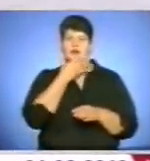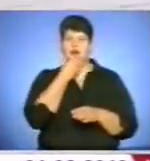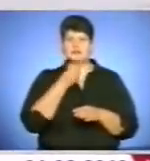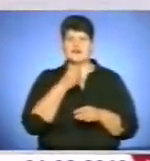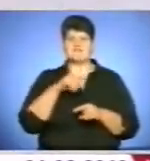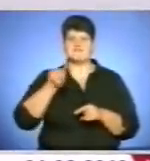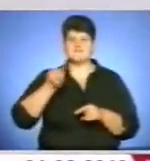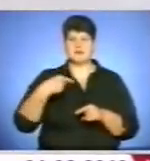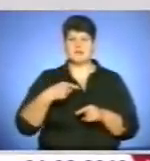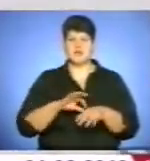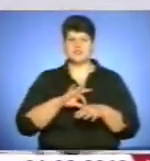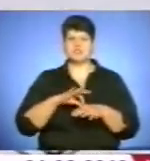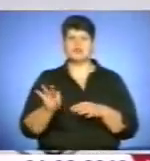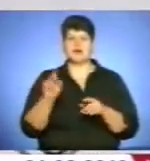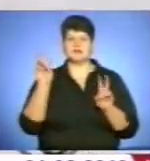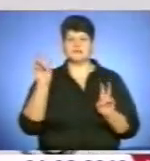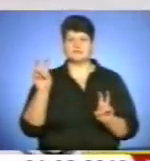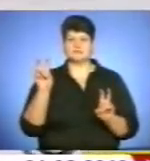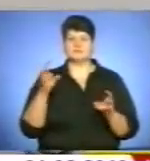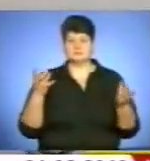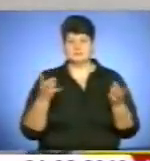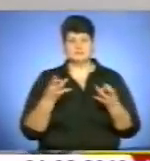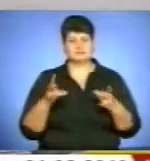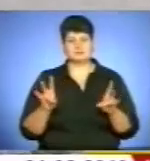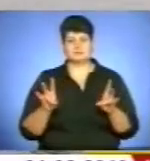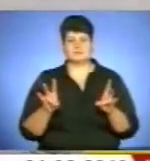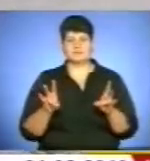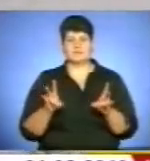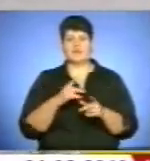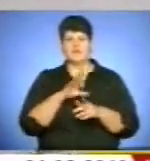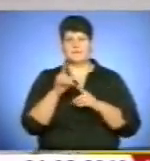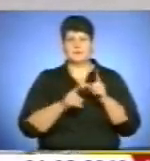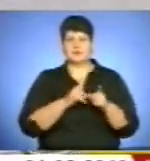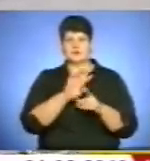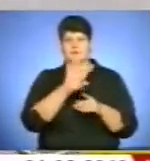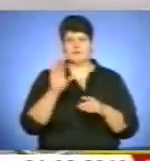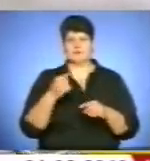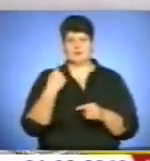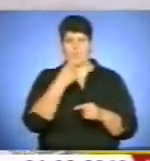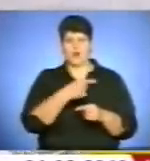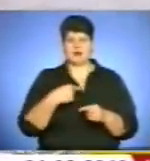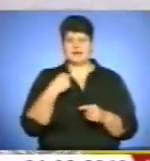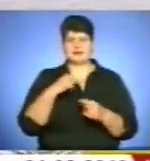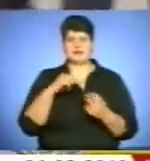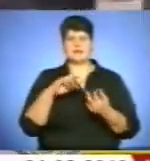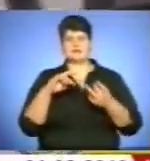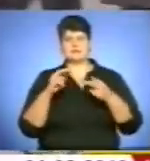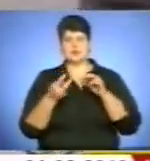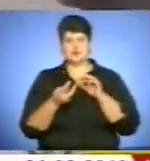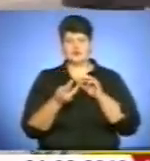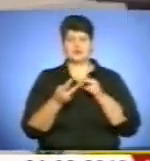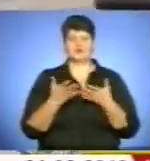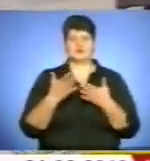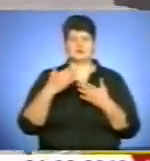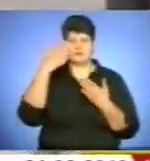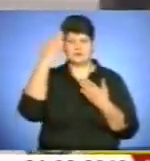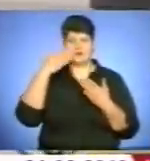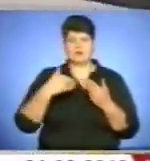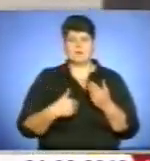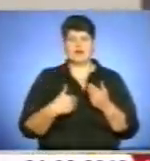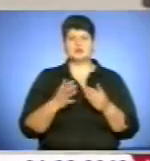жертв». А чи варто? Високі підбори змінюють біомеханіку всього організму, зміщують центр ваги кістково-м'язевого апарату,